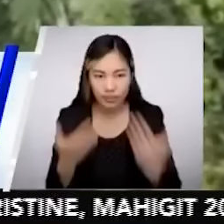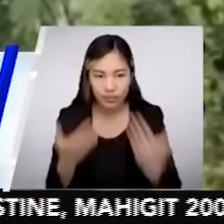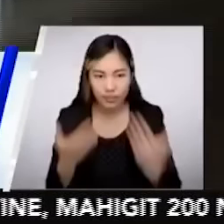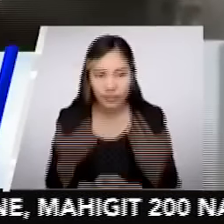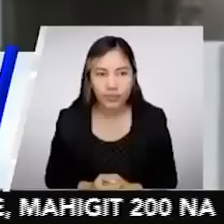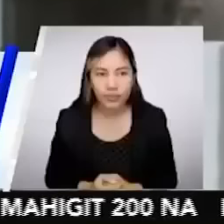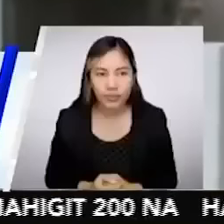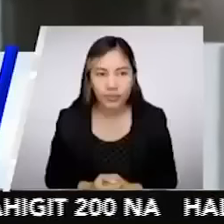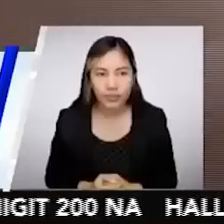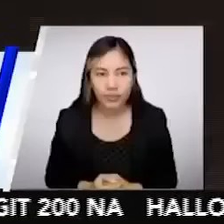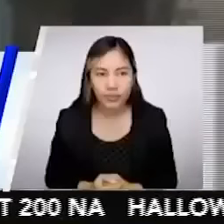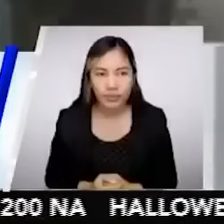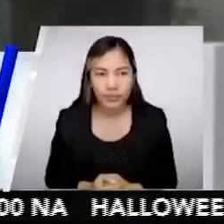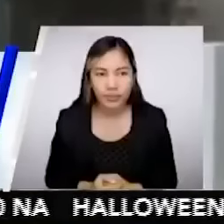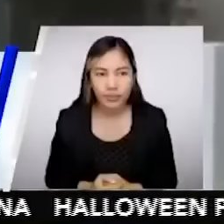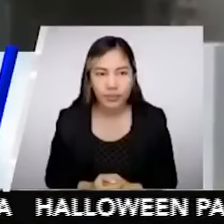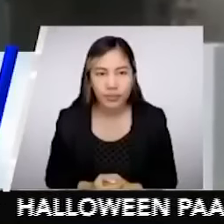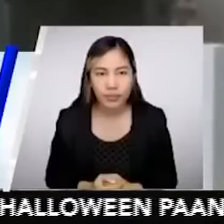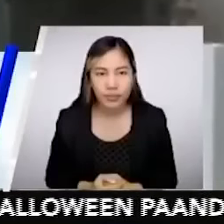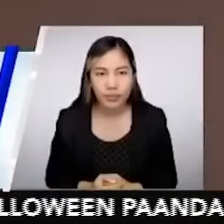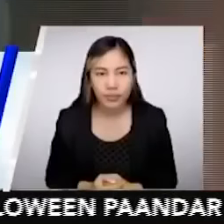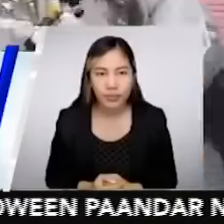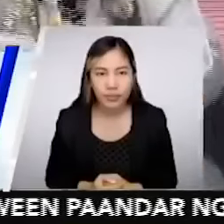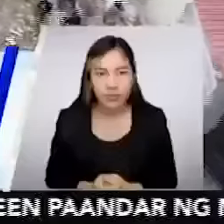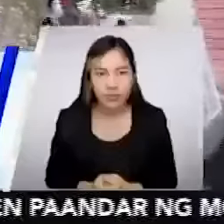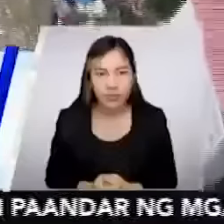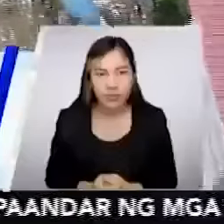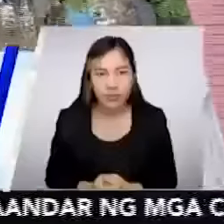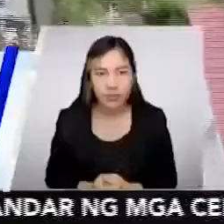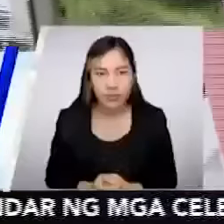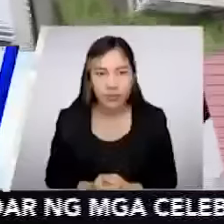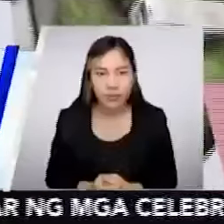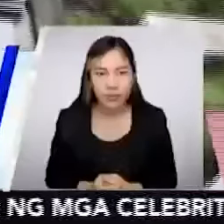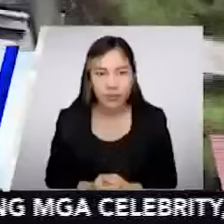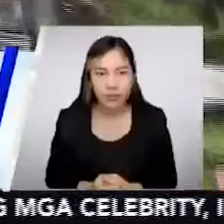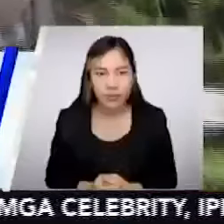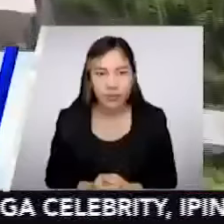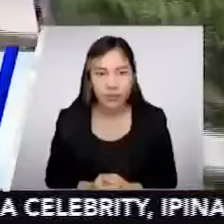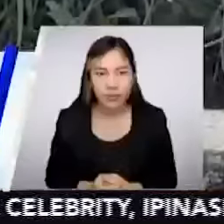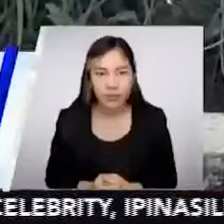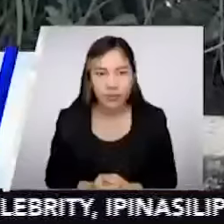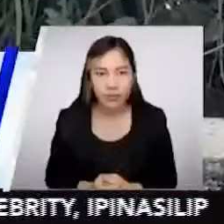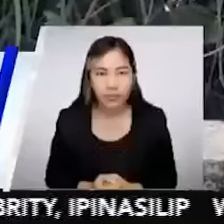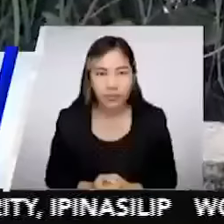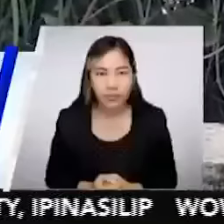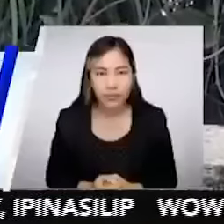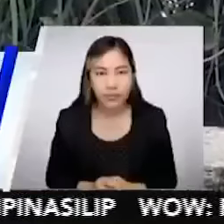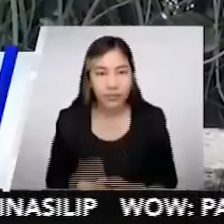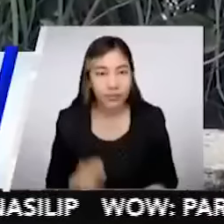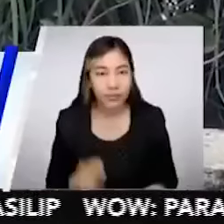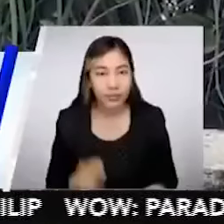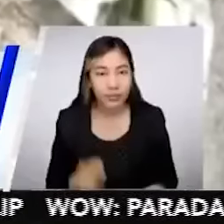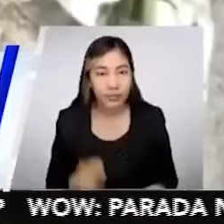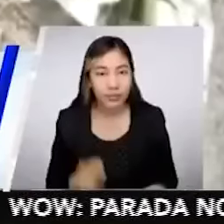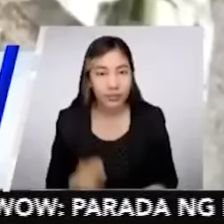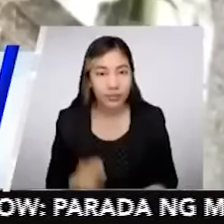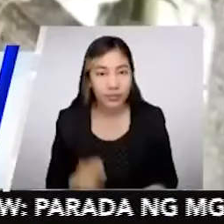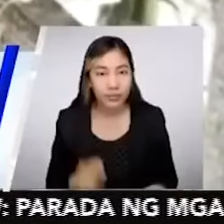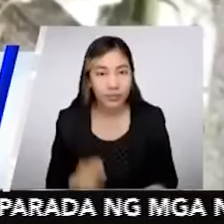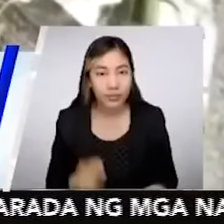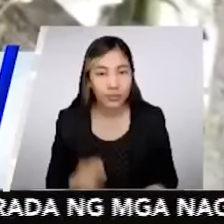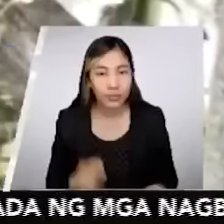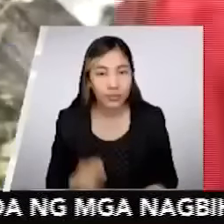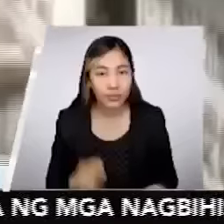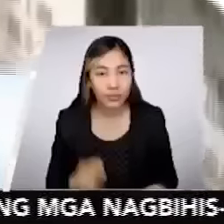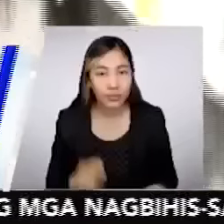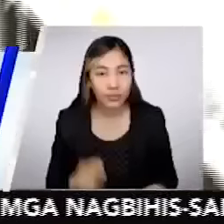maaga nagpunta rito para humabol sa paglilinis at pagpipintura sa mga puntod o nicho. Eh kahapon kasi, maghapon